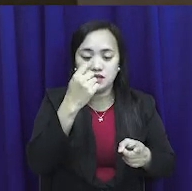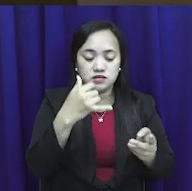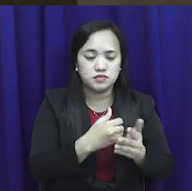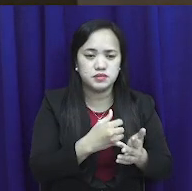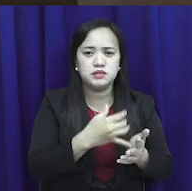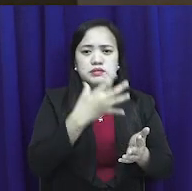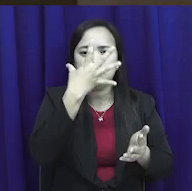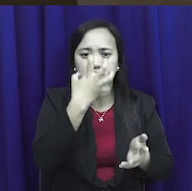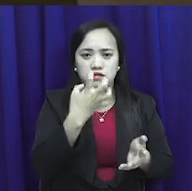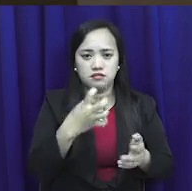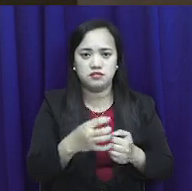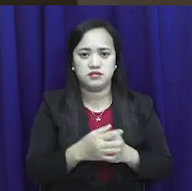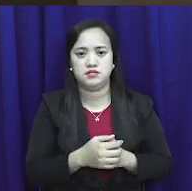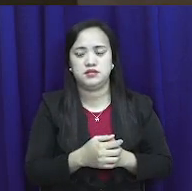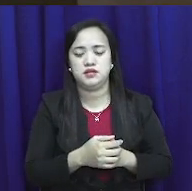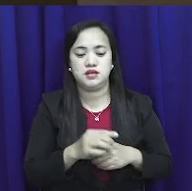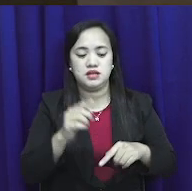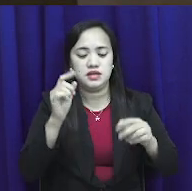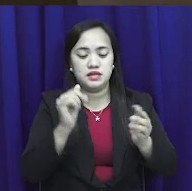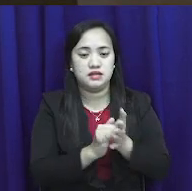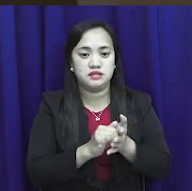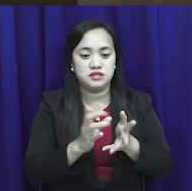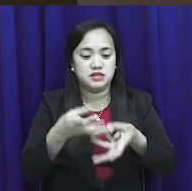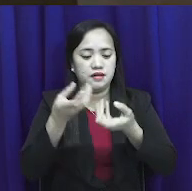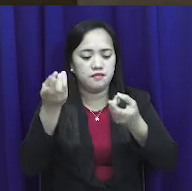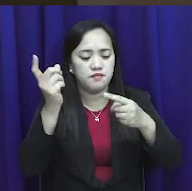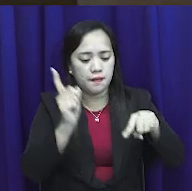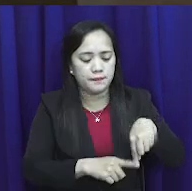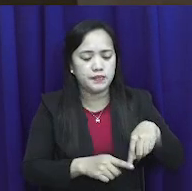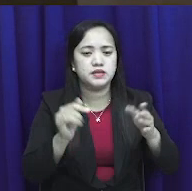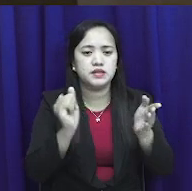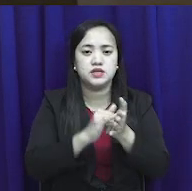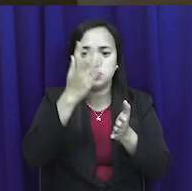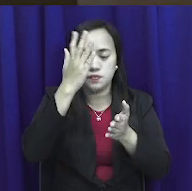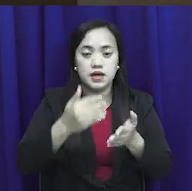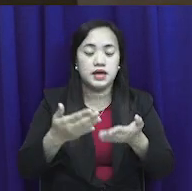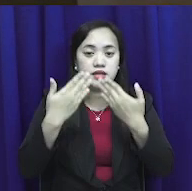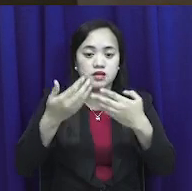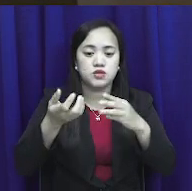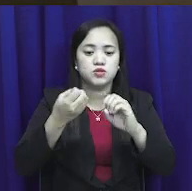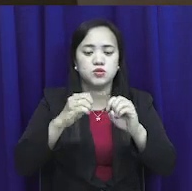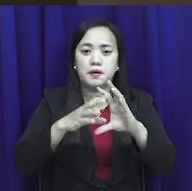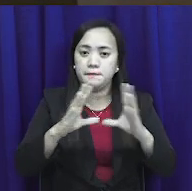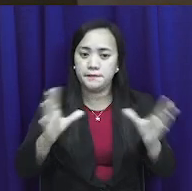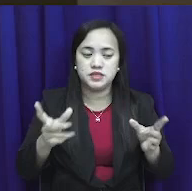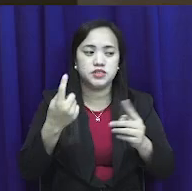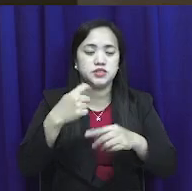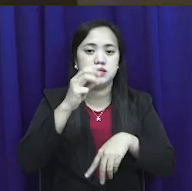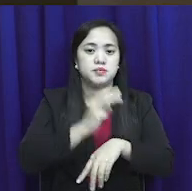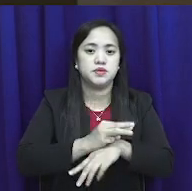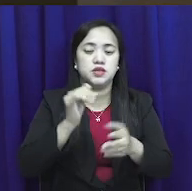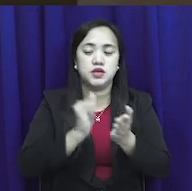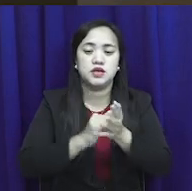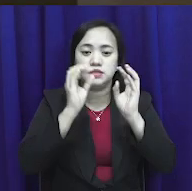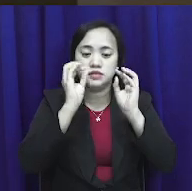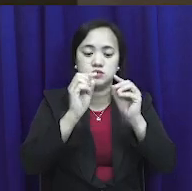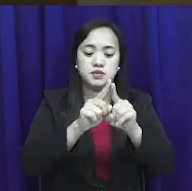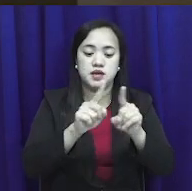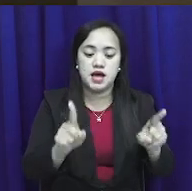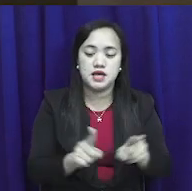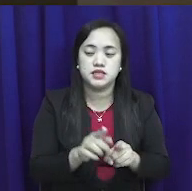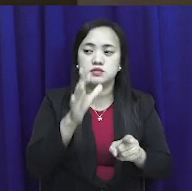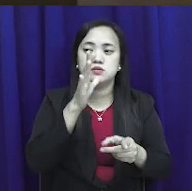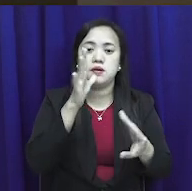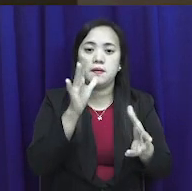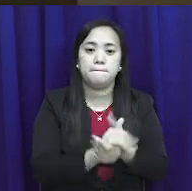galit na galit ka na namamalo so thank you talaga sa Ministry po that it has taught me as a mother